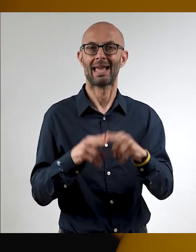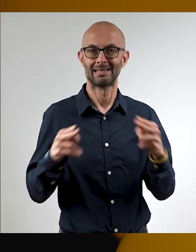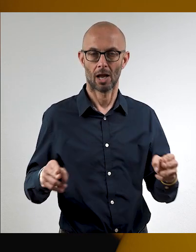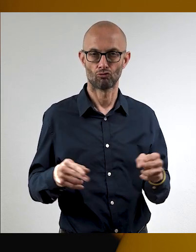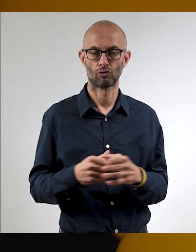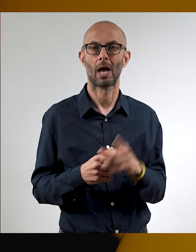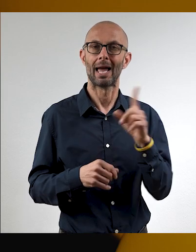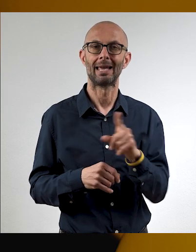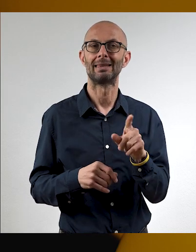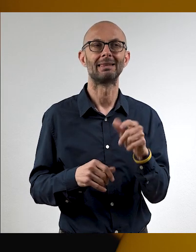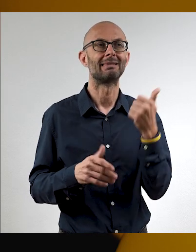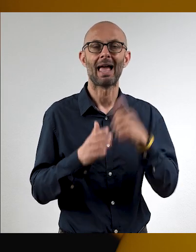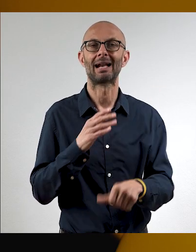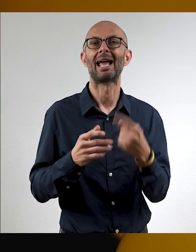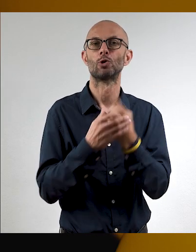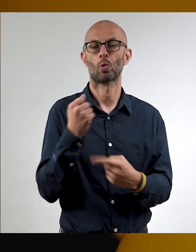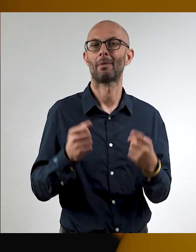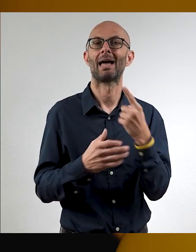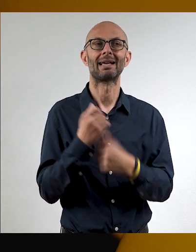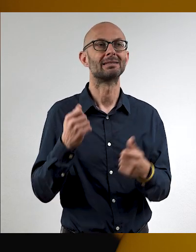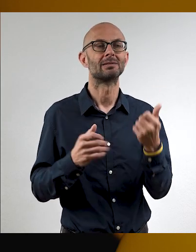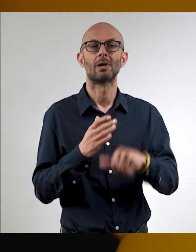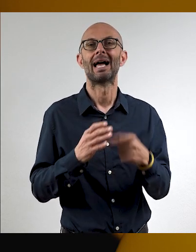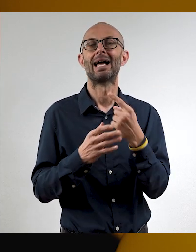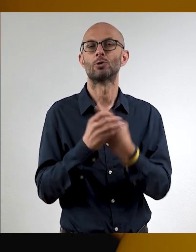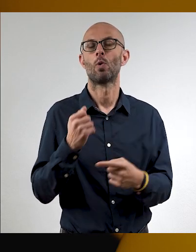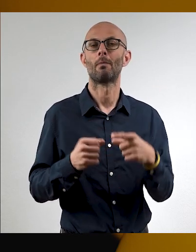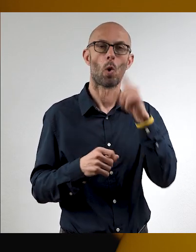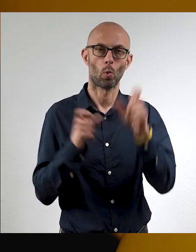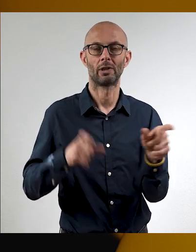nesreče in nenadne izgube, nenadne smrti ljudi, ki so nam blizu.